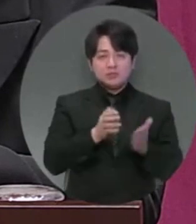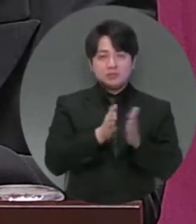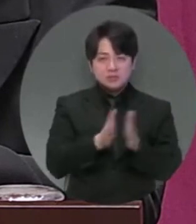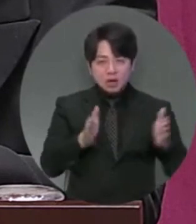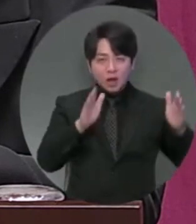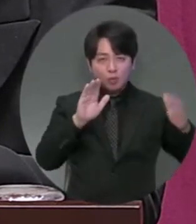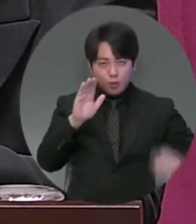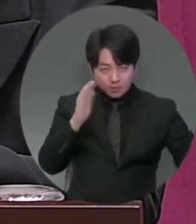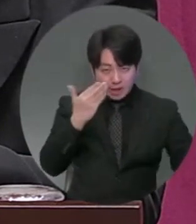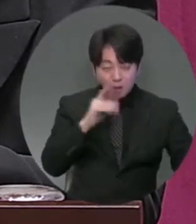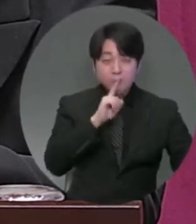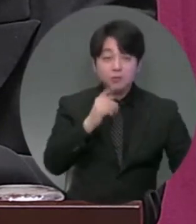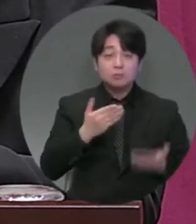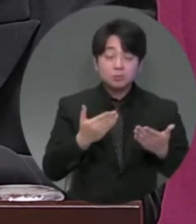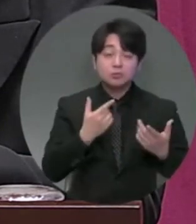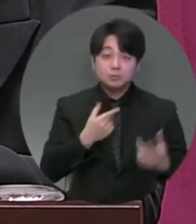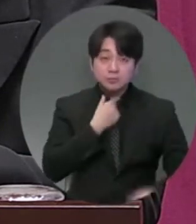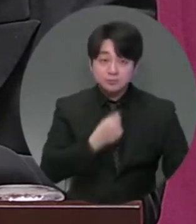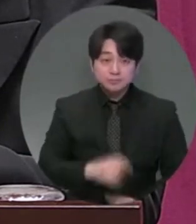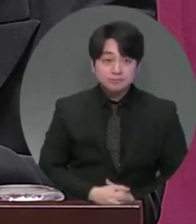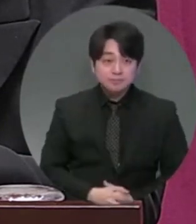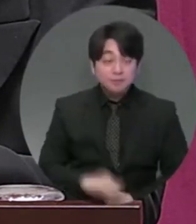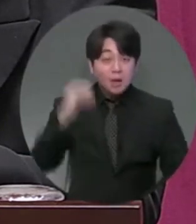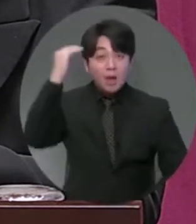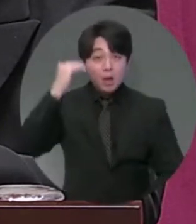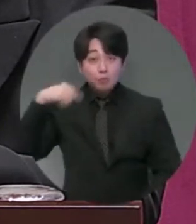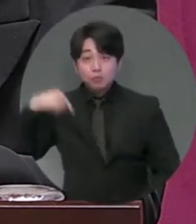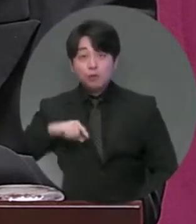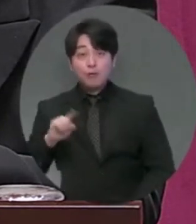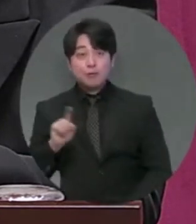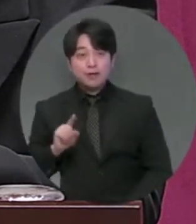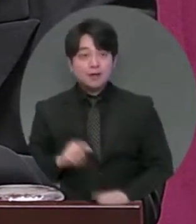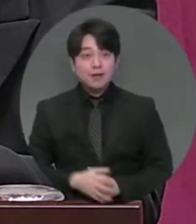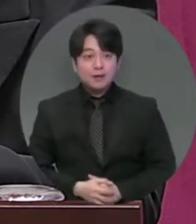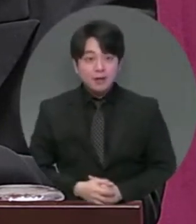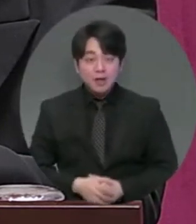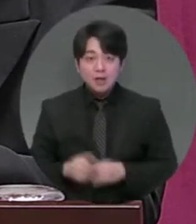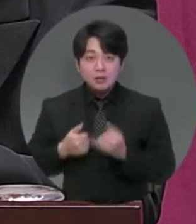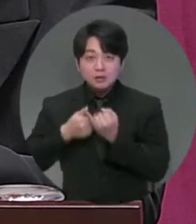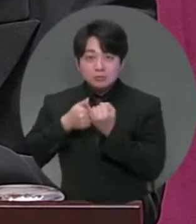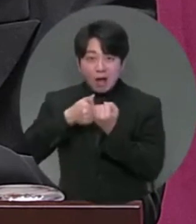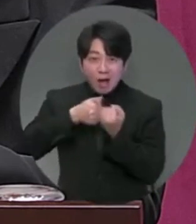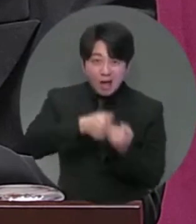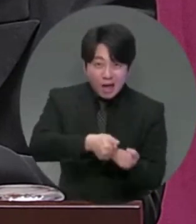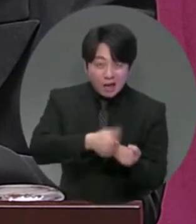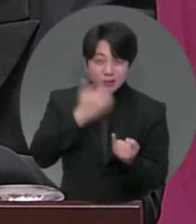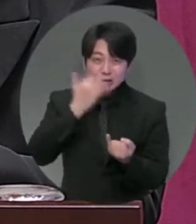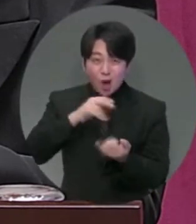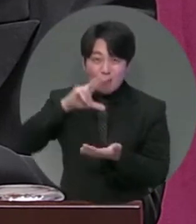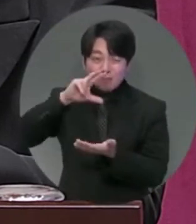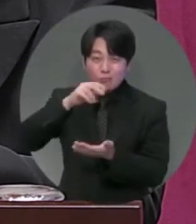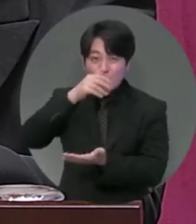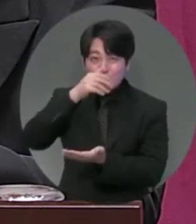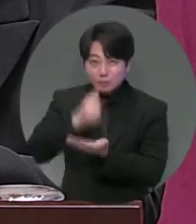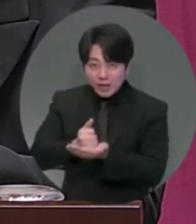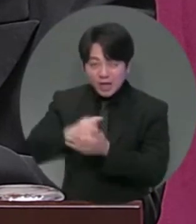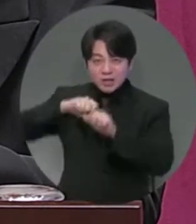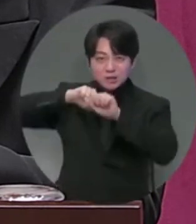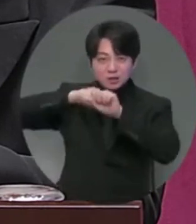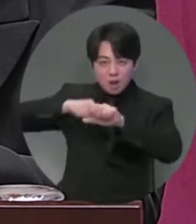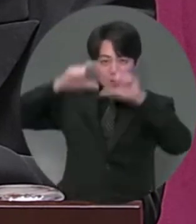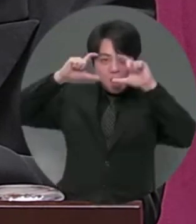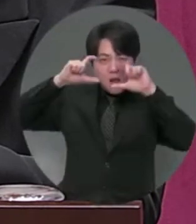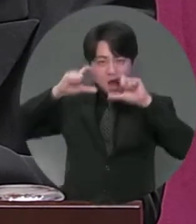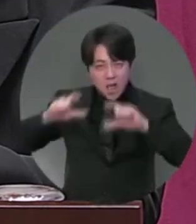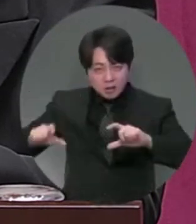싶고요 근데 우리나라 같은 경우는 이런 점이 있습니다 첫째 성범죄의 처벌하는 법규 자체가 꽤나 촘촘합니다 이런 나라들하고